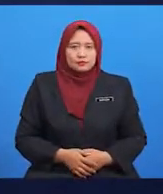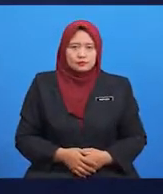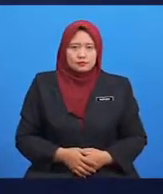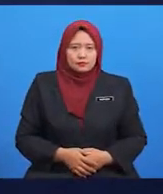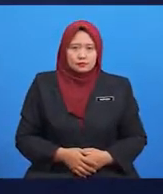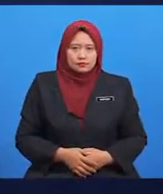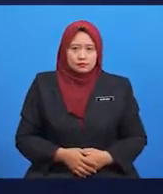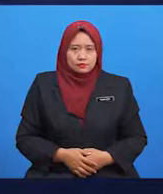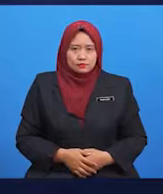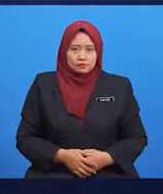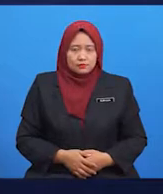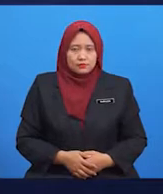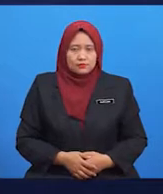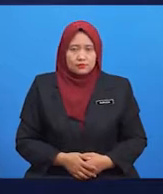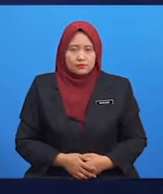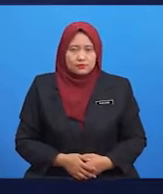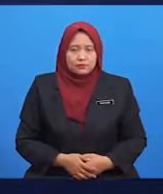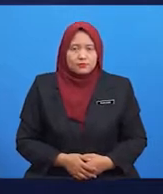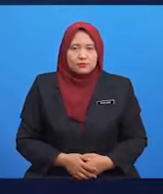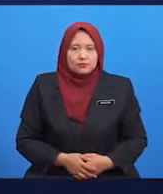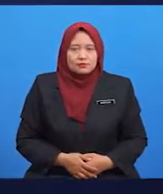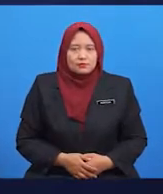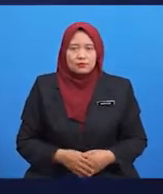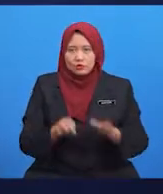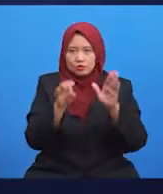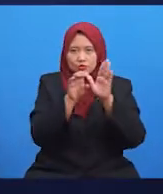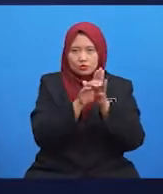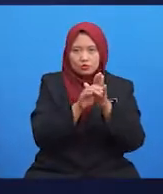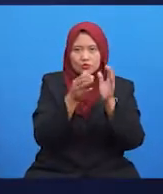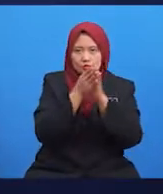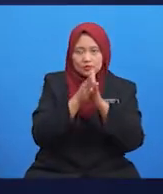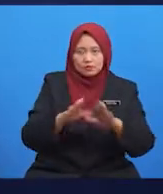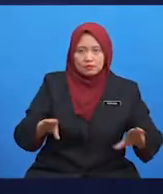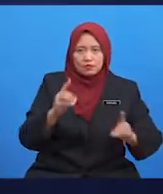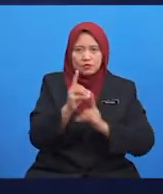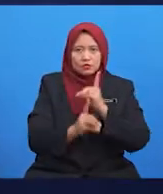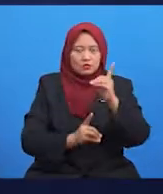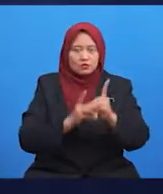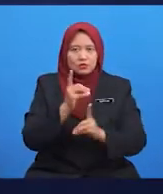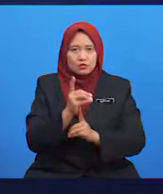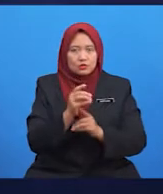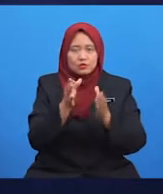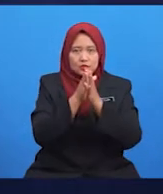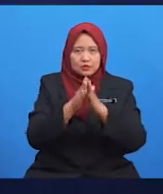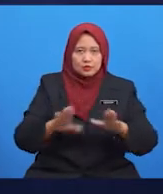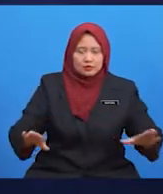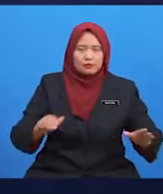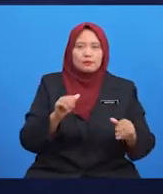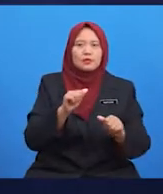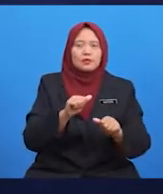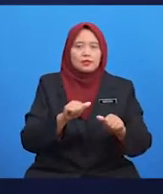iaitu selamat di dunia, selamat di akhirat, selamat semuanya.